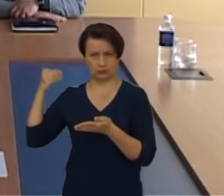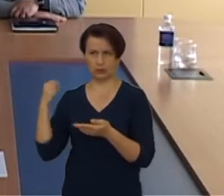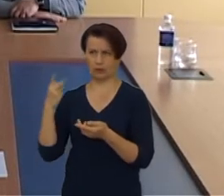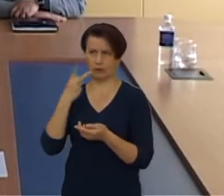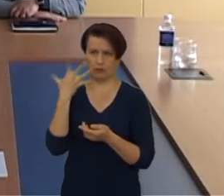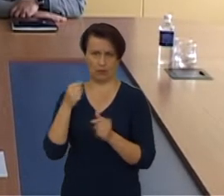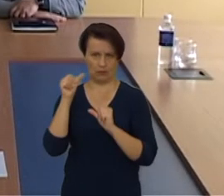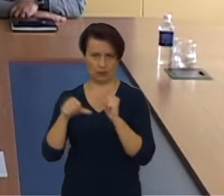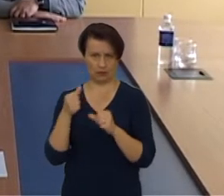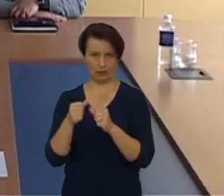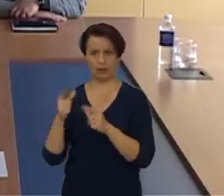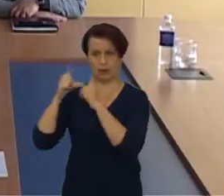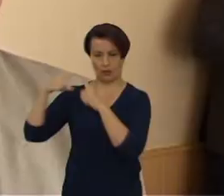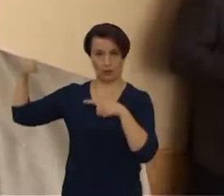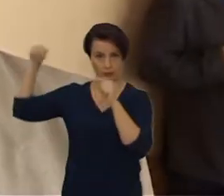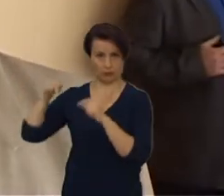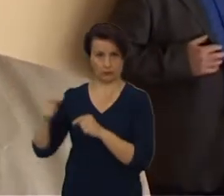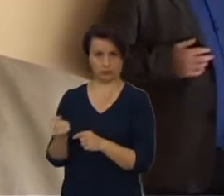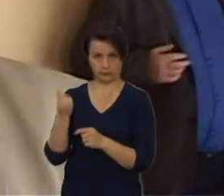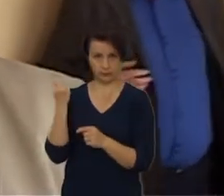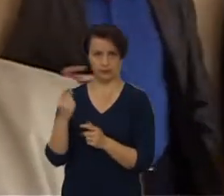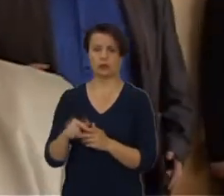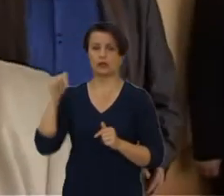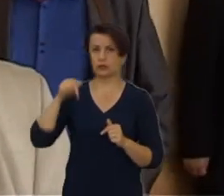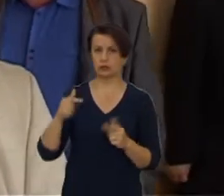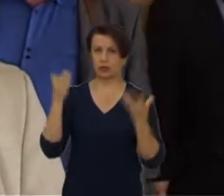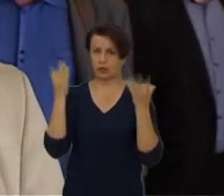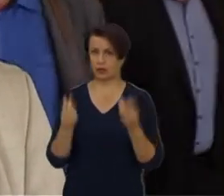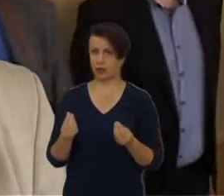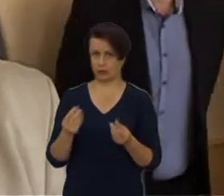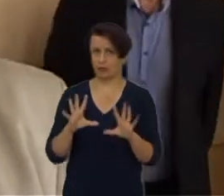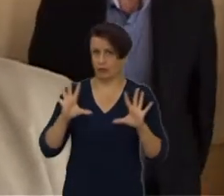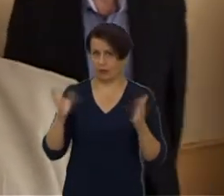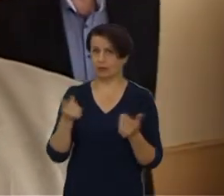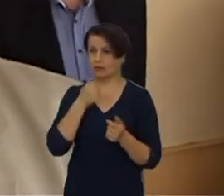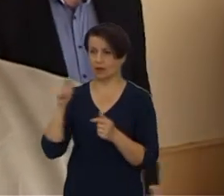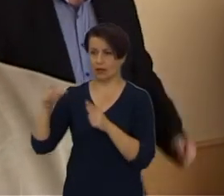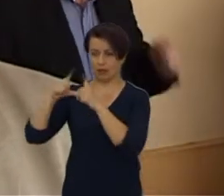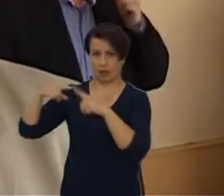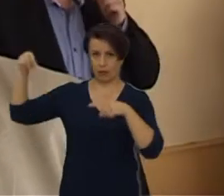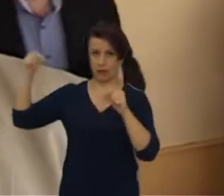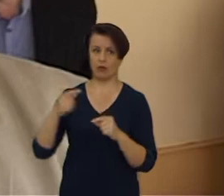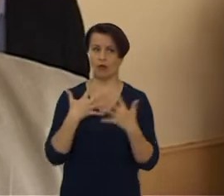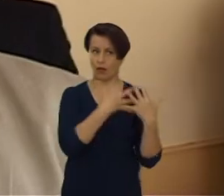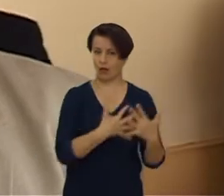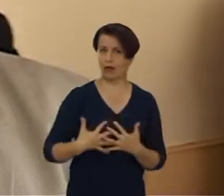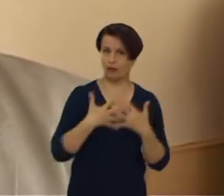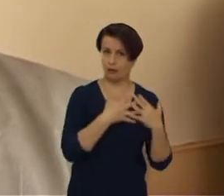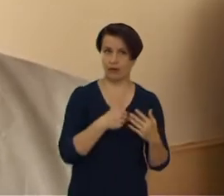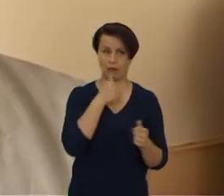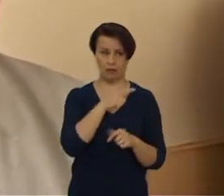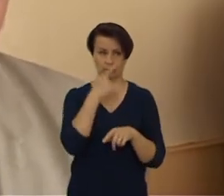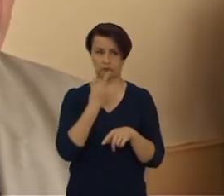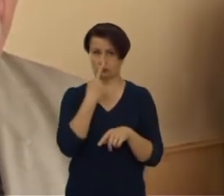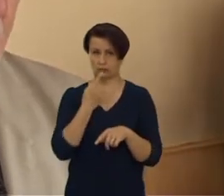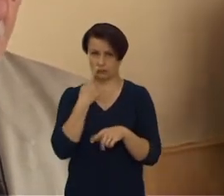prieš 25 metus Japonijai. Ir dar šiandieną, reiškia, kaip nekeista, Japonijoje, Amerikoje jau dabar skaityti,